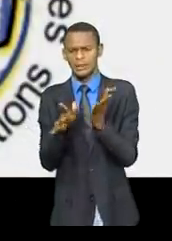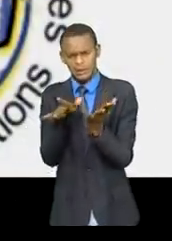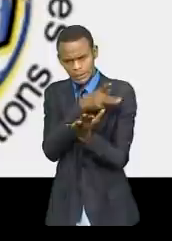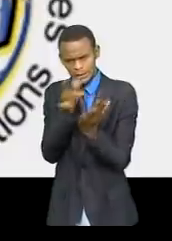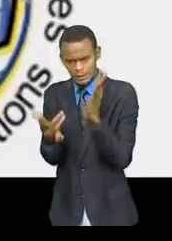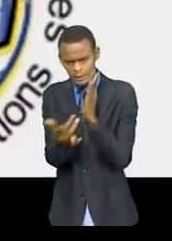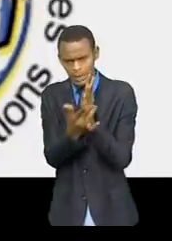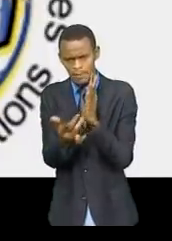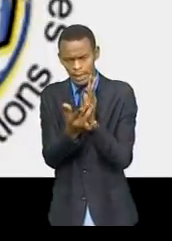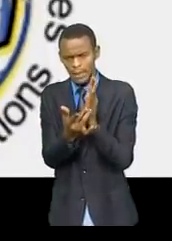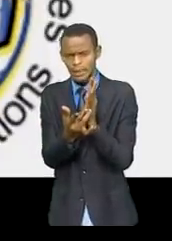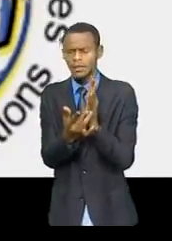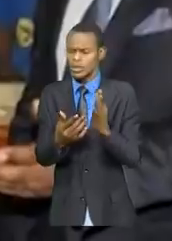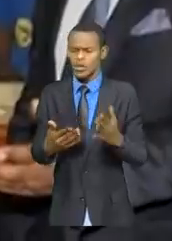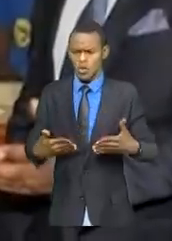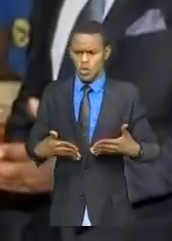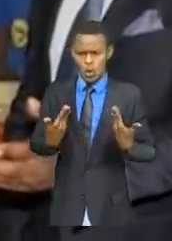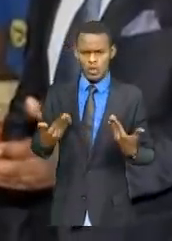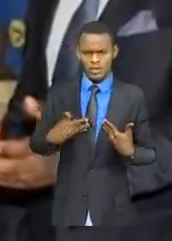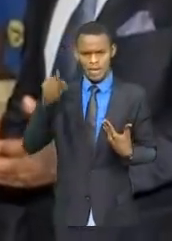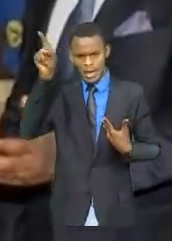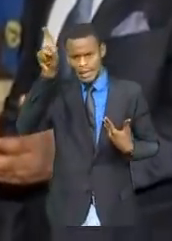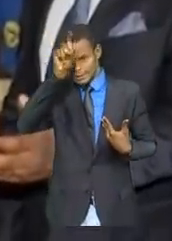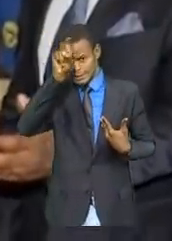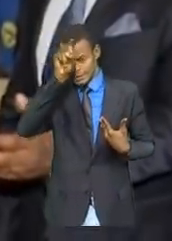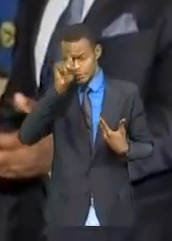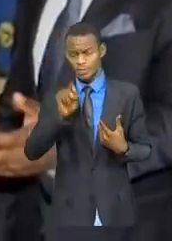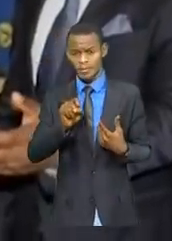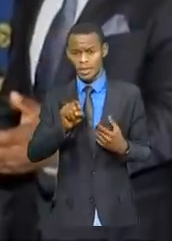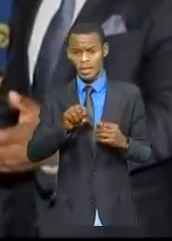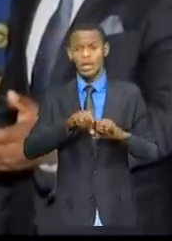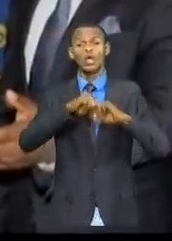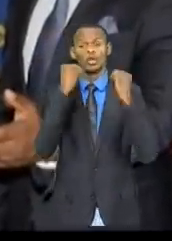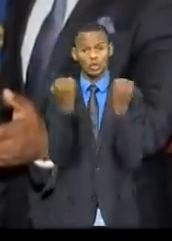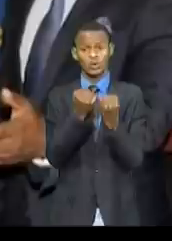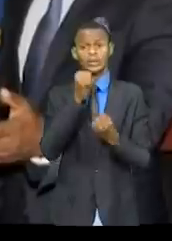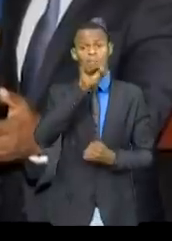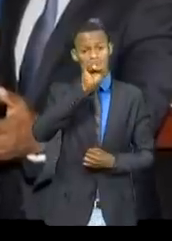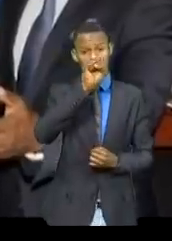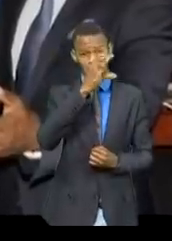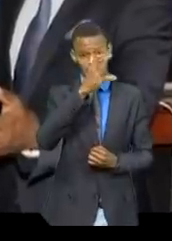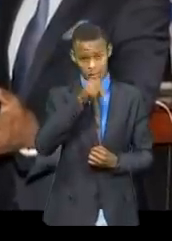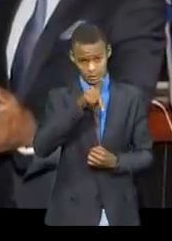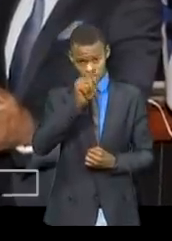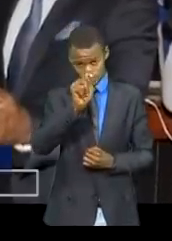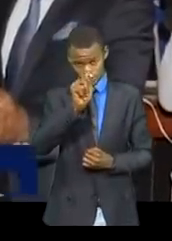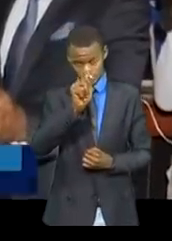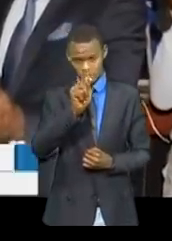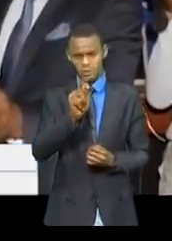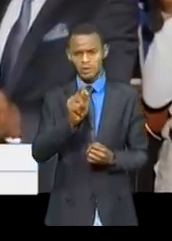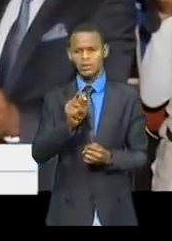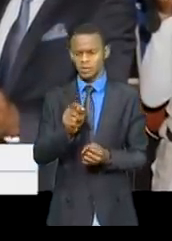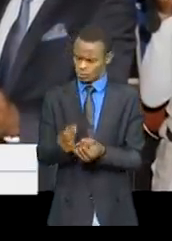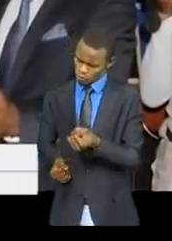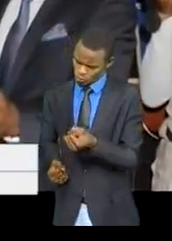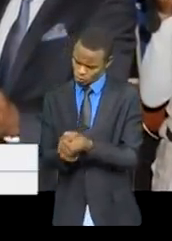La SCPT, selon son directeur général, s'engage résolument dans la droite ligne du développement de la République démocratique du